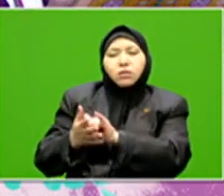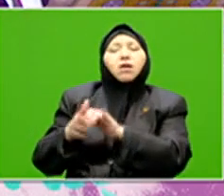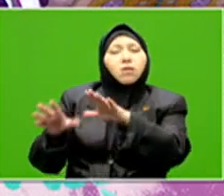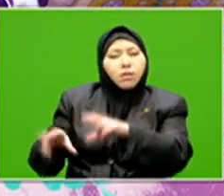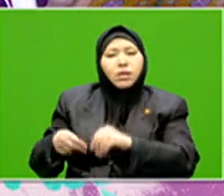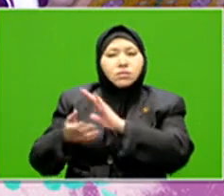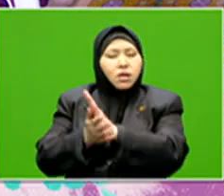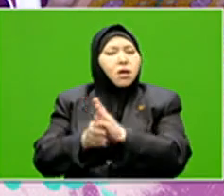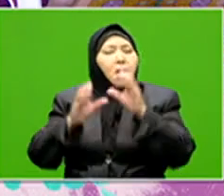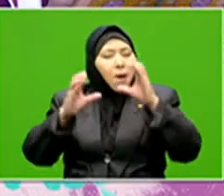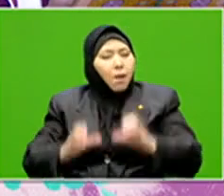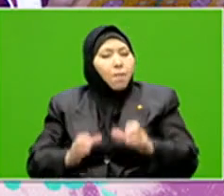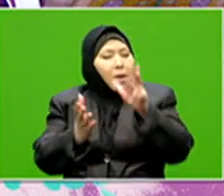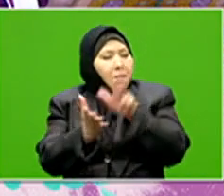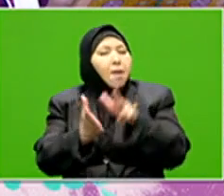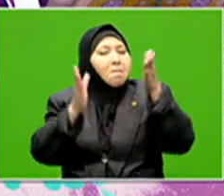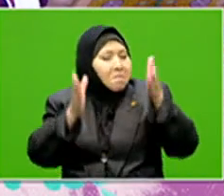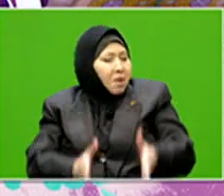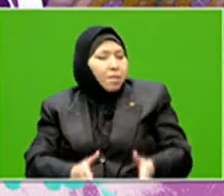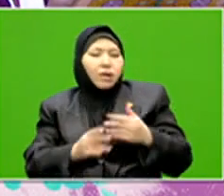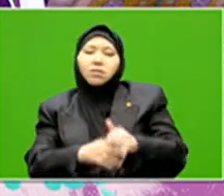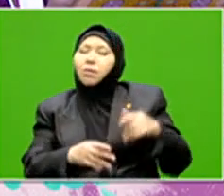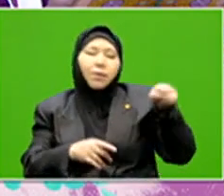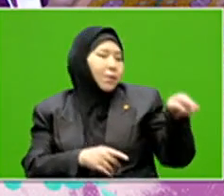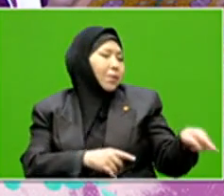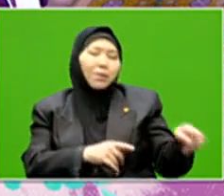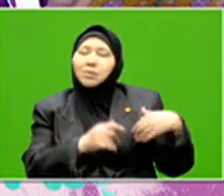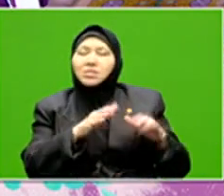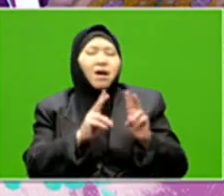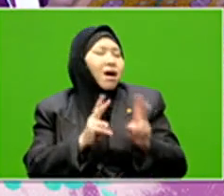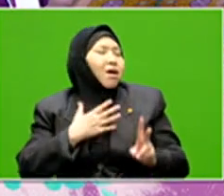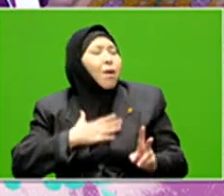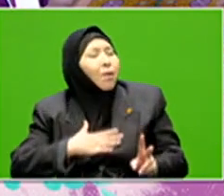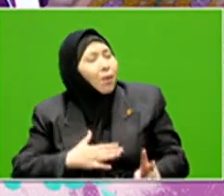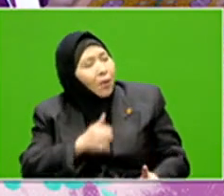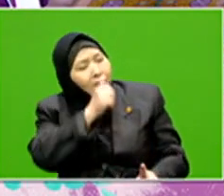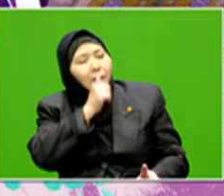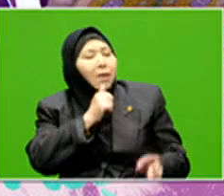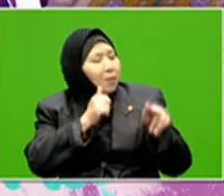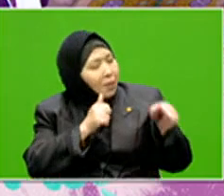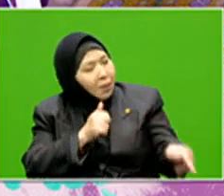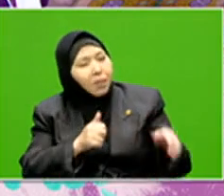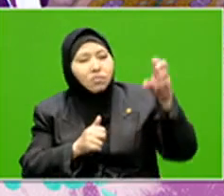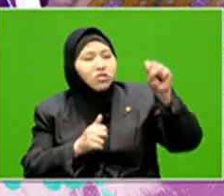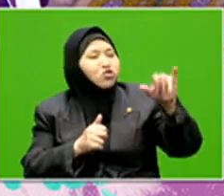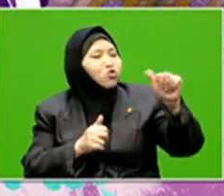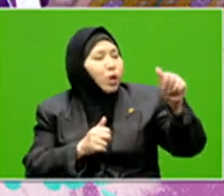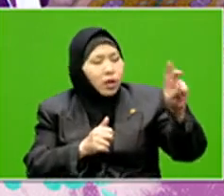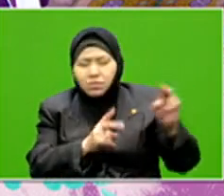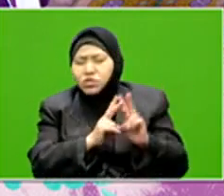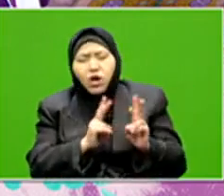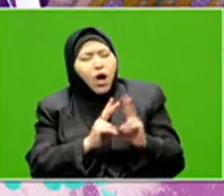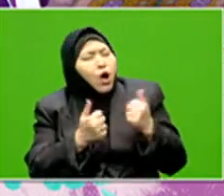tanda pengiktirafan Ustaz ya, betapa Nabi Syuaib ini amat penyabar, amat penyantun dan juga amat bijak